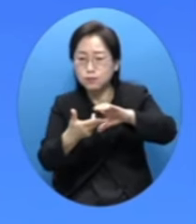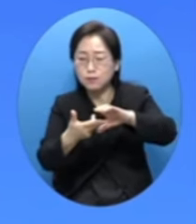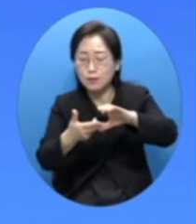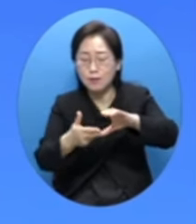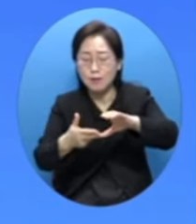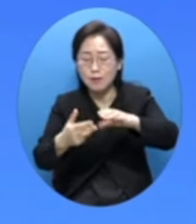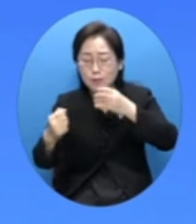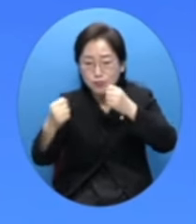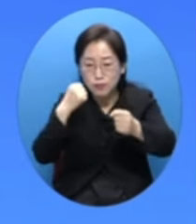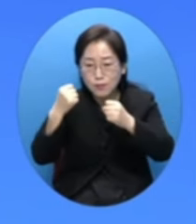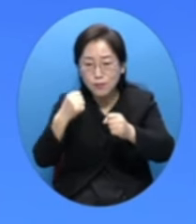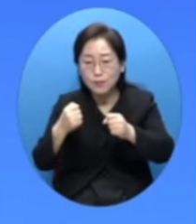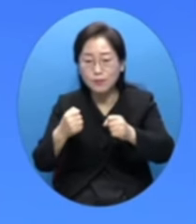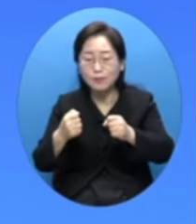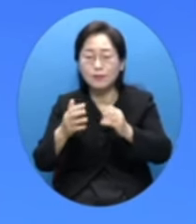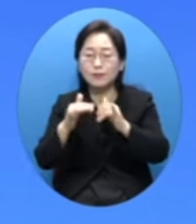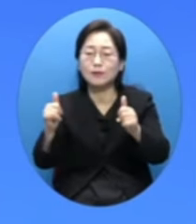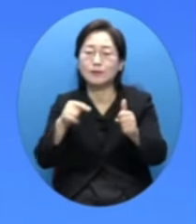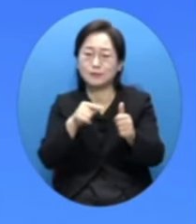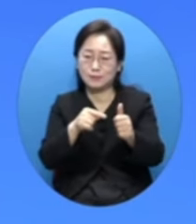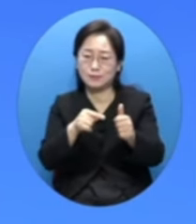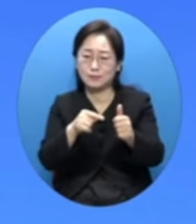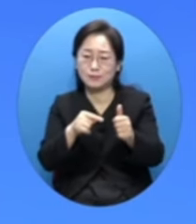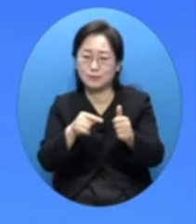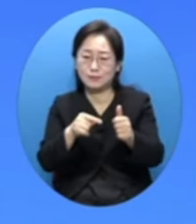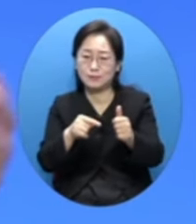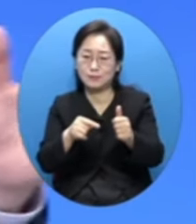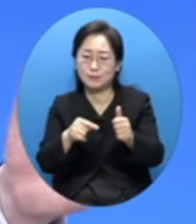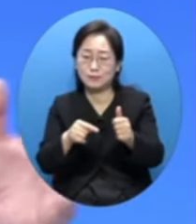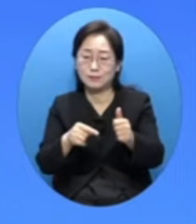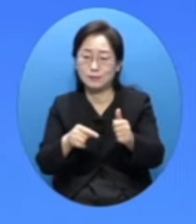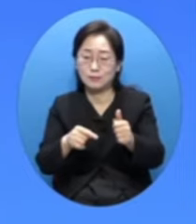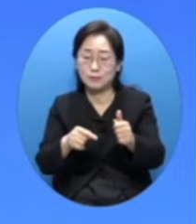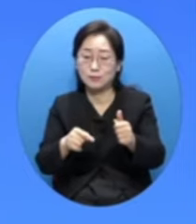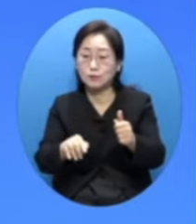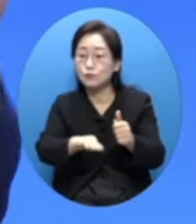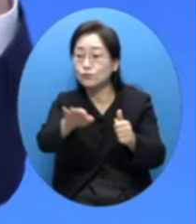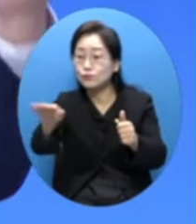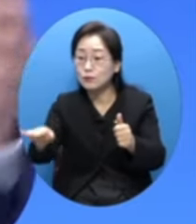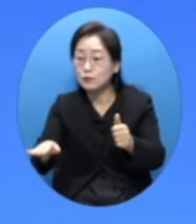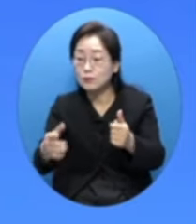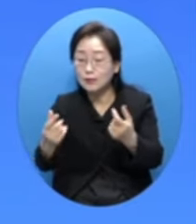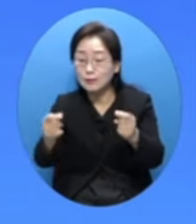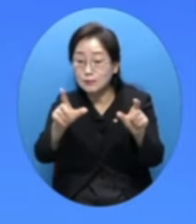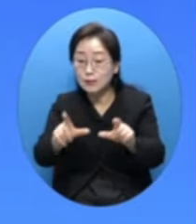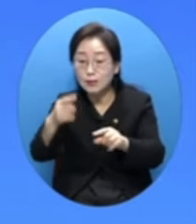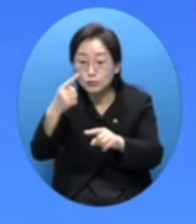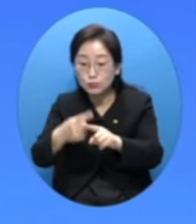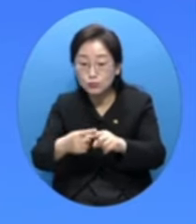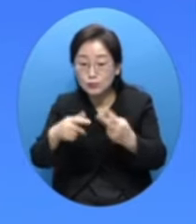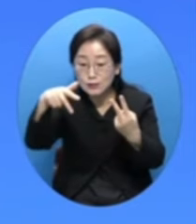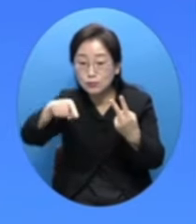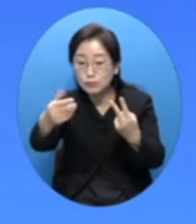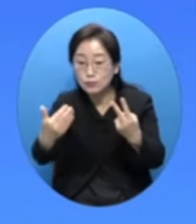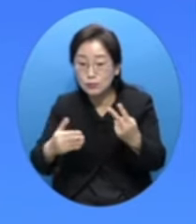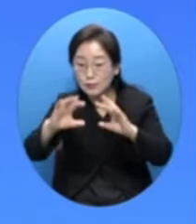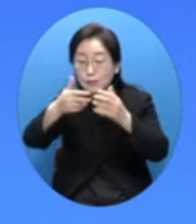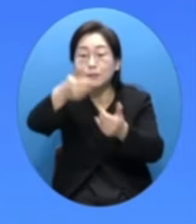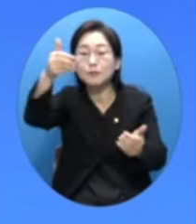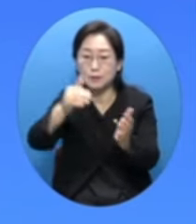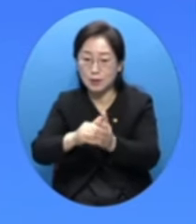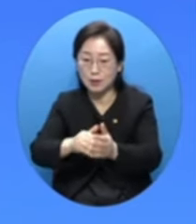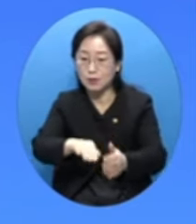얼 이겨낸 사람이 지금 우리 시대 같이 살고 있다가 두 전의 상을 떠났는데 우리 동시대를